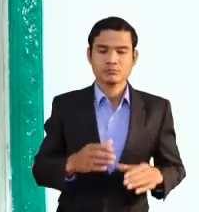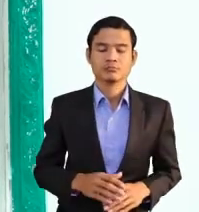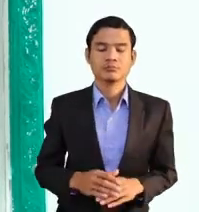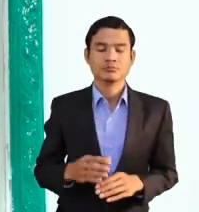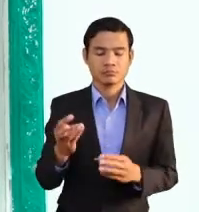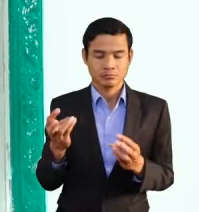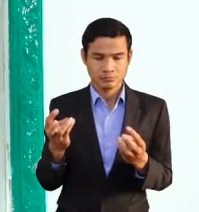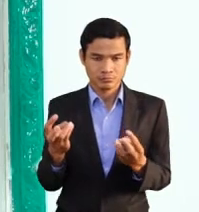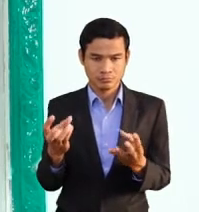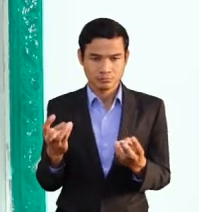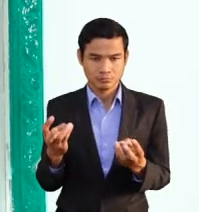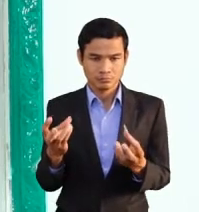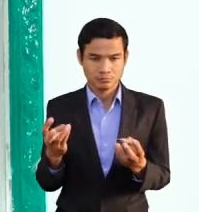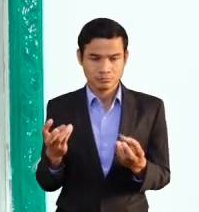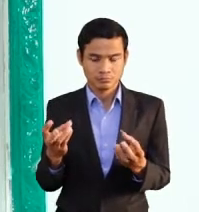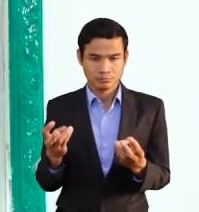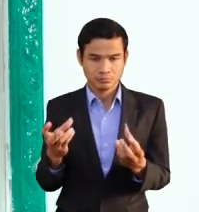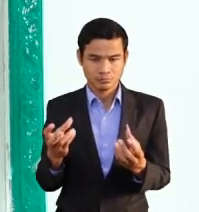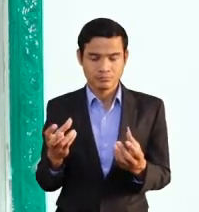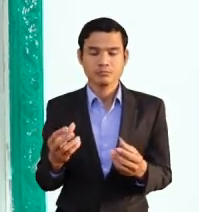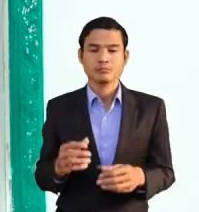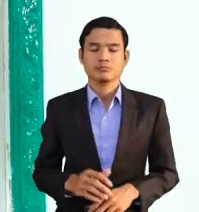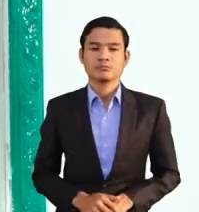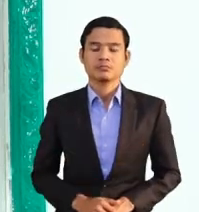ổng co